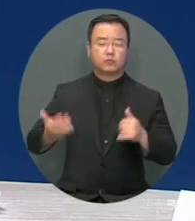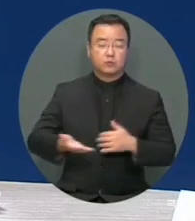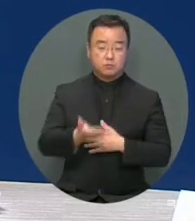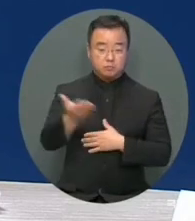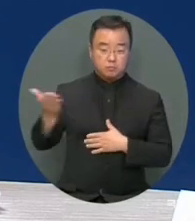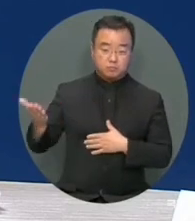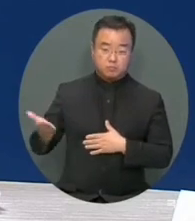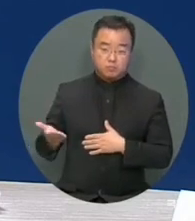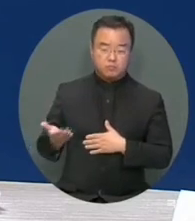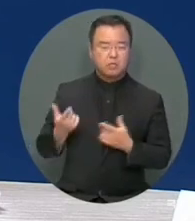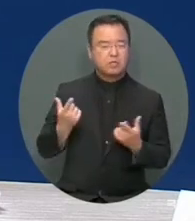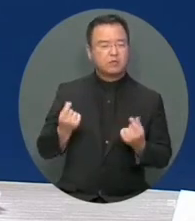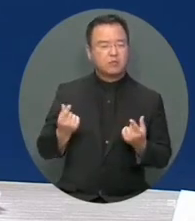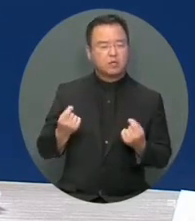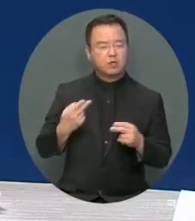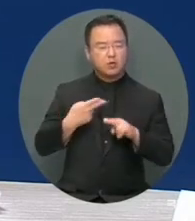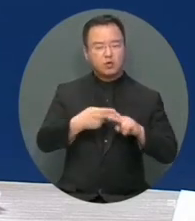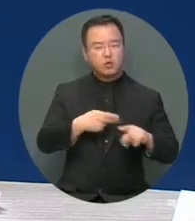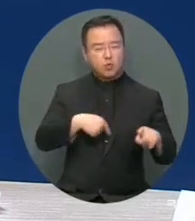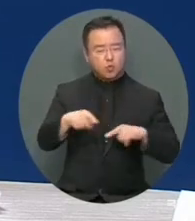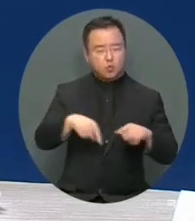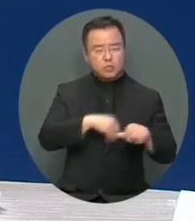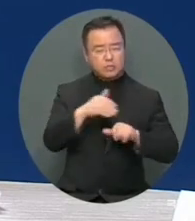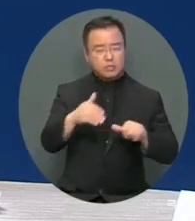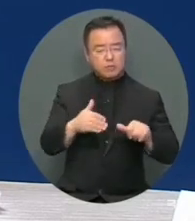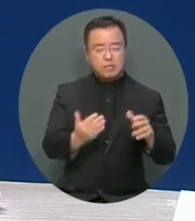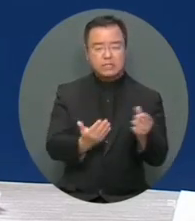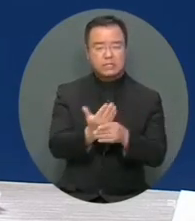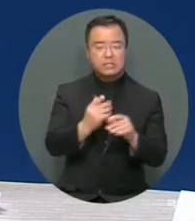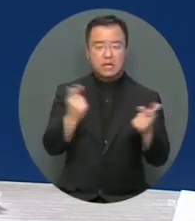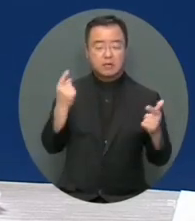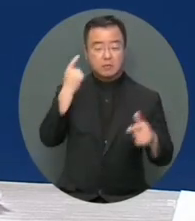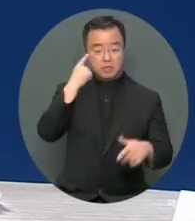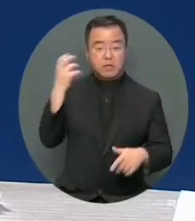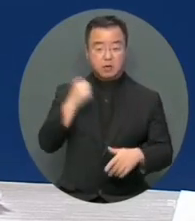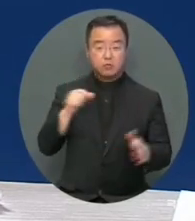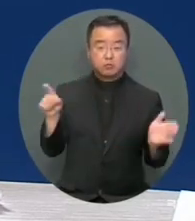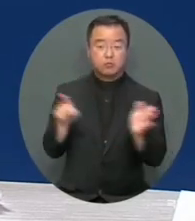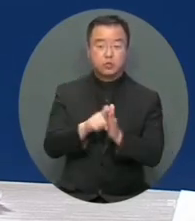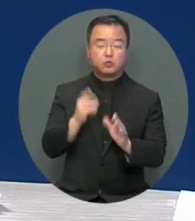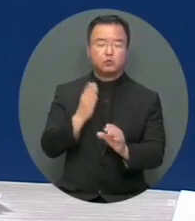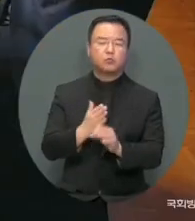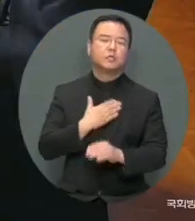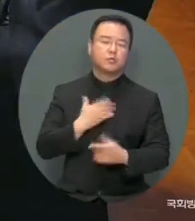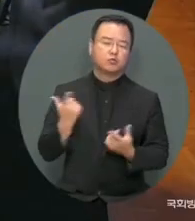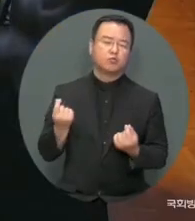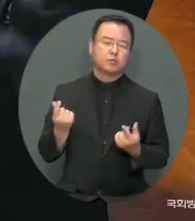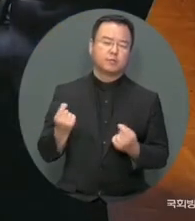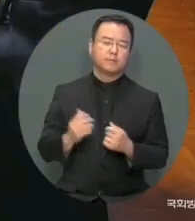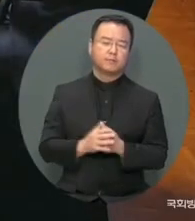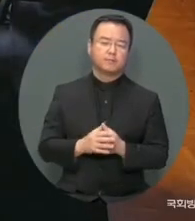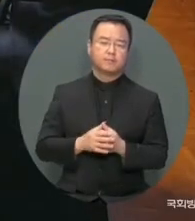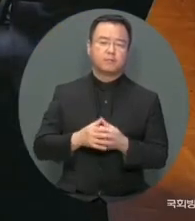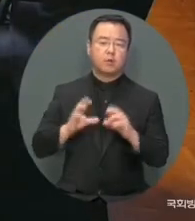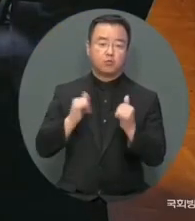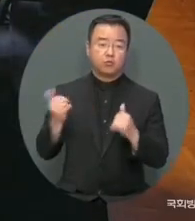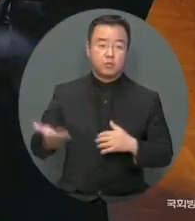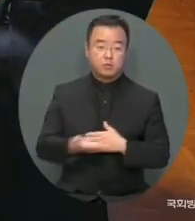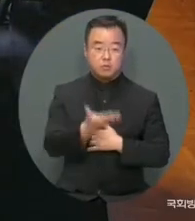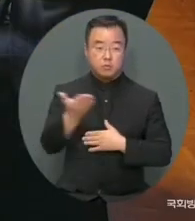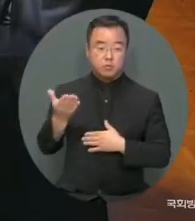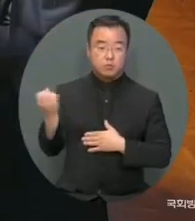일이 일어나지 않을 거다라고 믿고 있고 저도 그렇게 생각하고 싶습니다. 따라서 국민들이나 언론이 걱정할